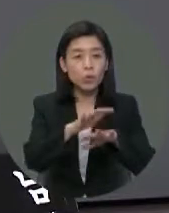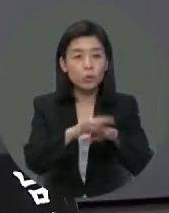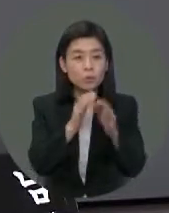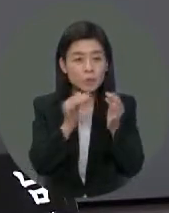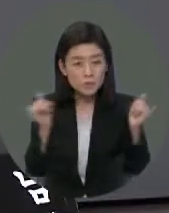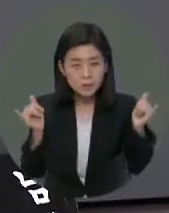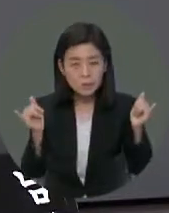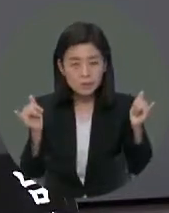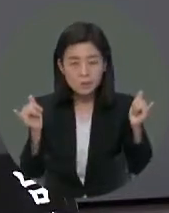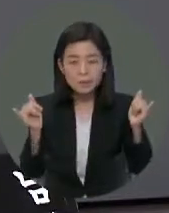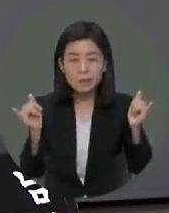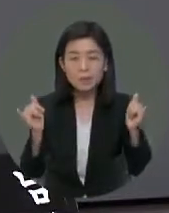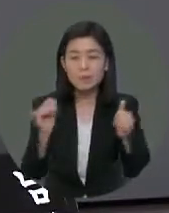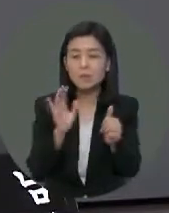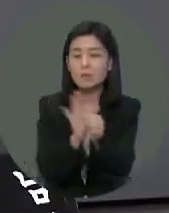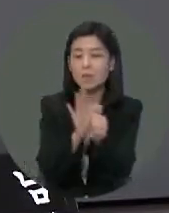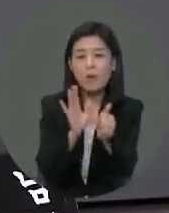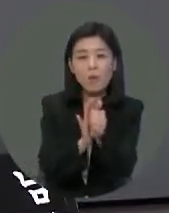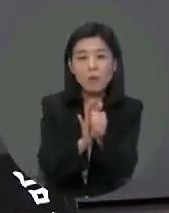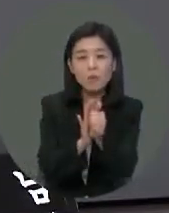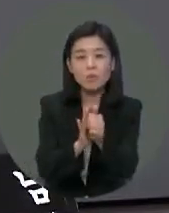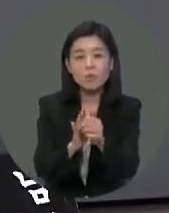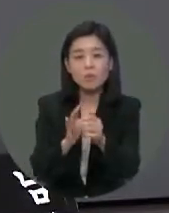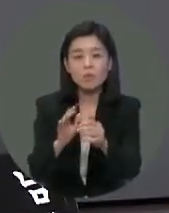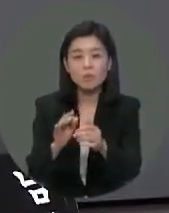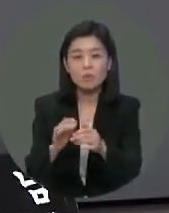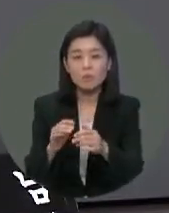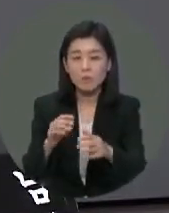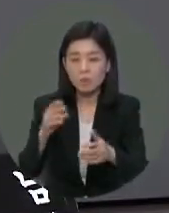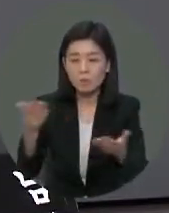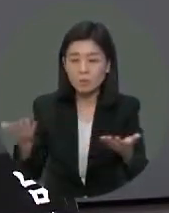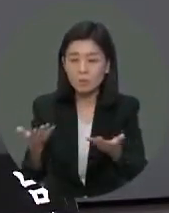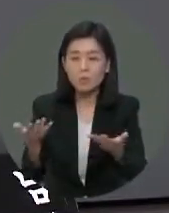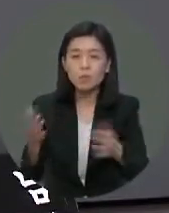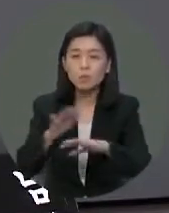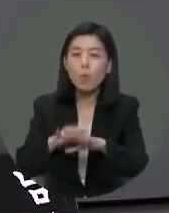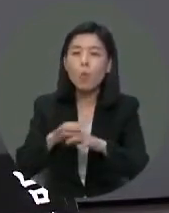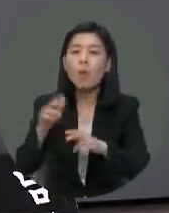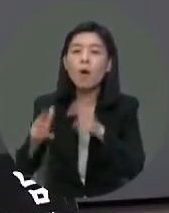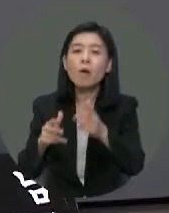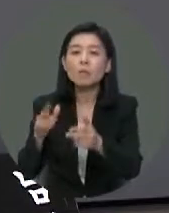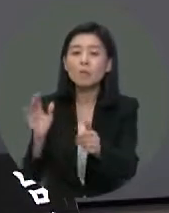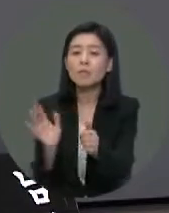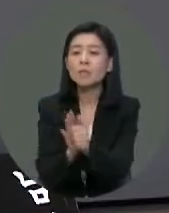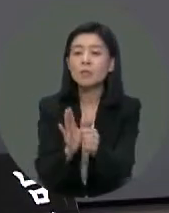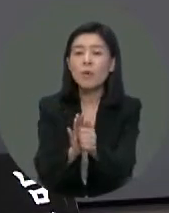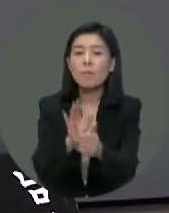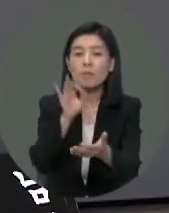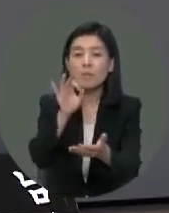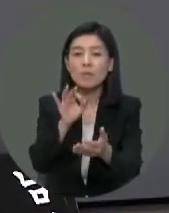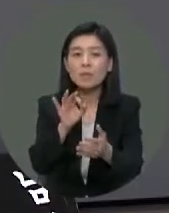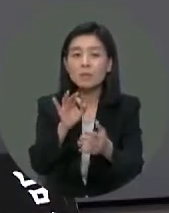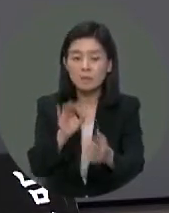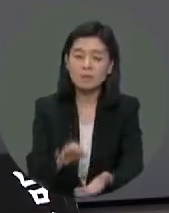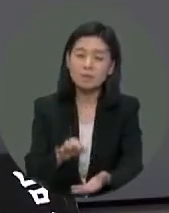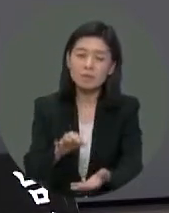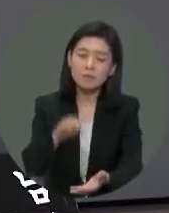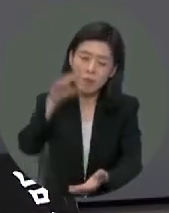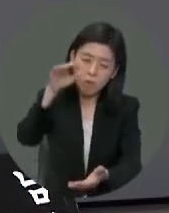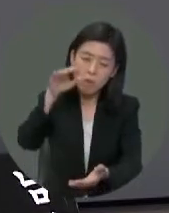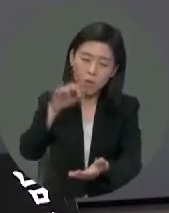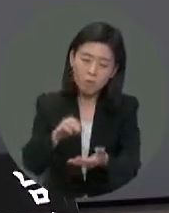지원 경제 사업과 농업인들에 대한 지원 비용들은 갈수록 늘어나는데 그래서 어떻습니까 지금